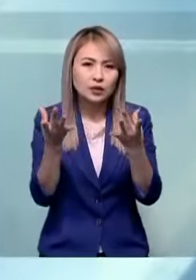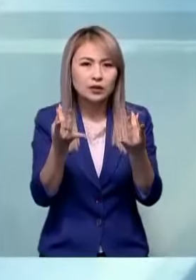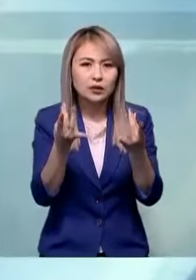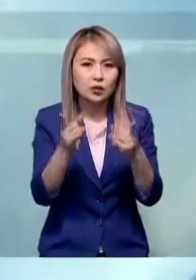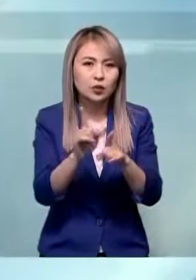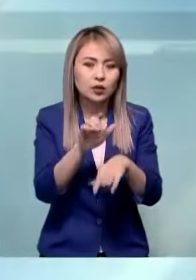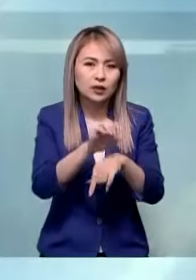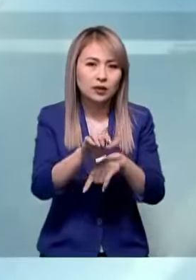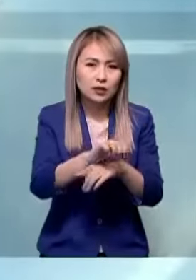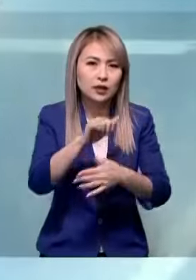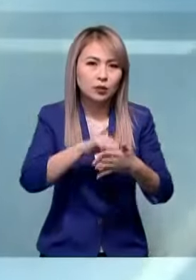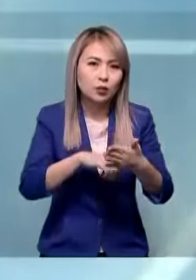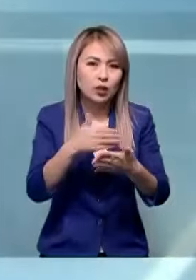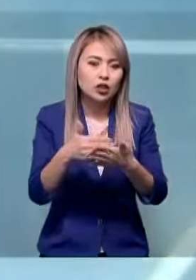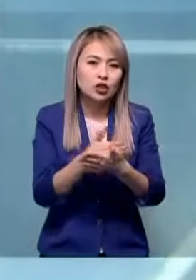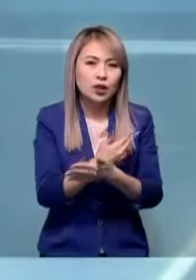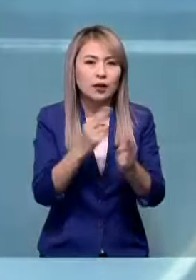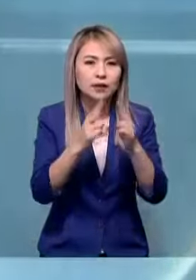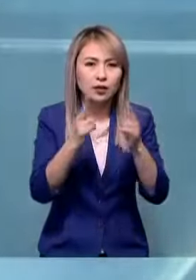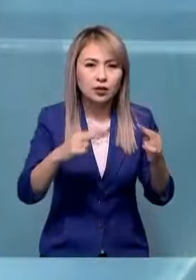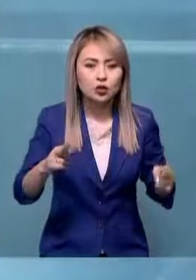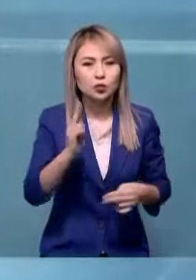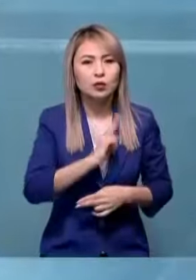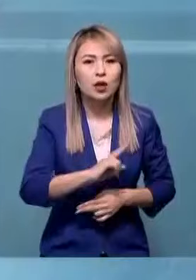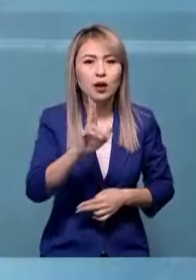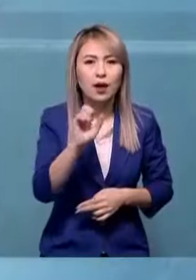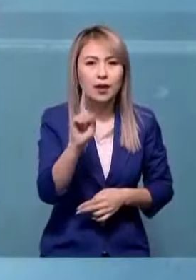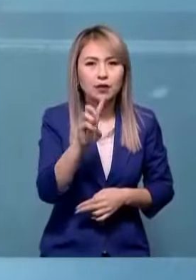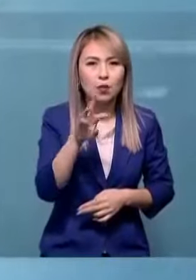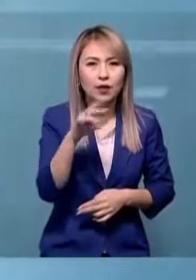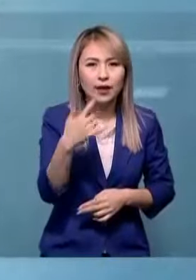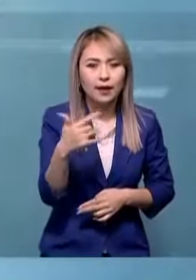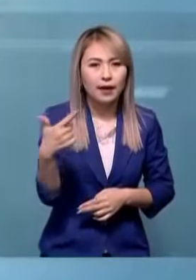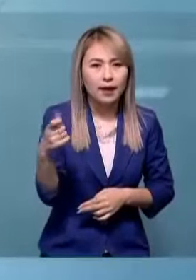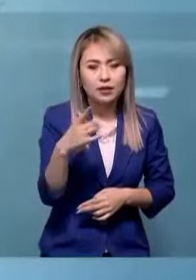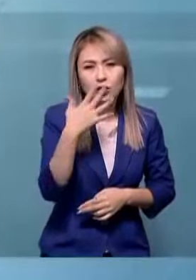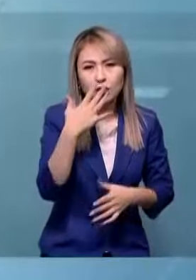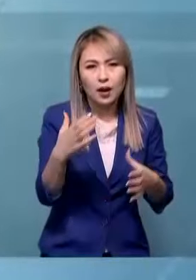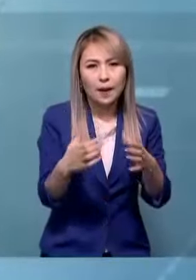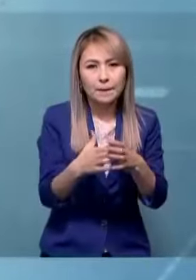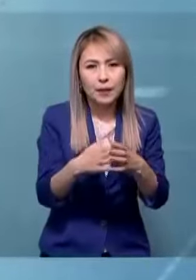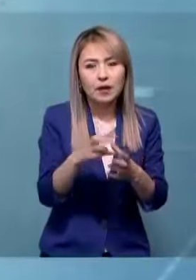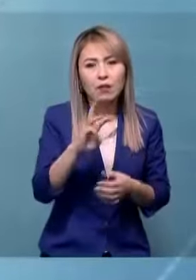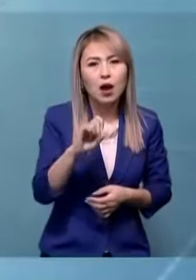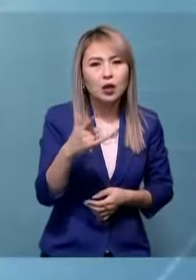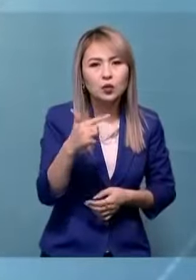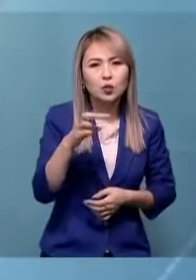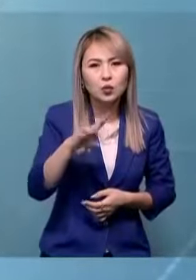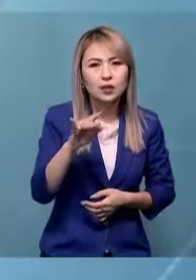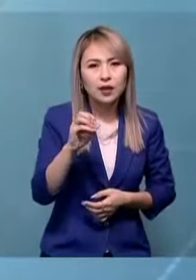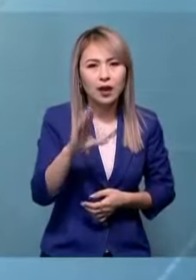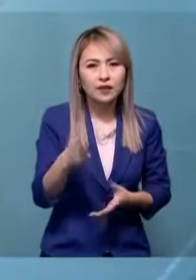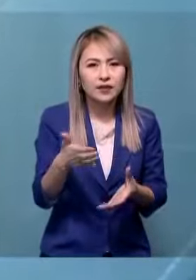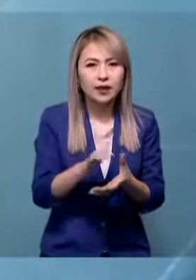сапалы шикізат өндіруге сеп болмақ. Жаңа нысанның жұмысымен Қазмұнайгаз ұлттық компаниясының төрағасы Мағзұм